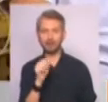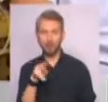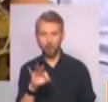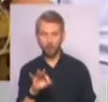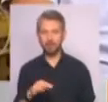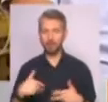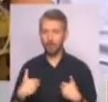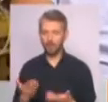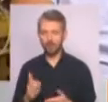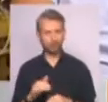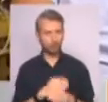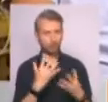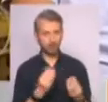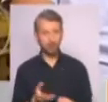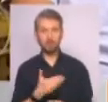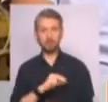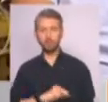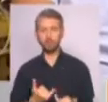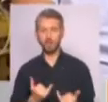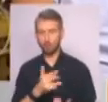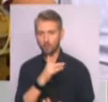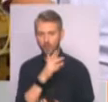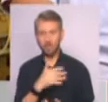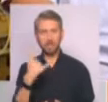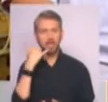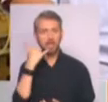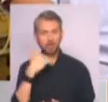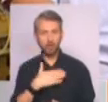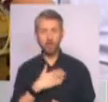дня. Ми працюємо у прямому ефірі. Нагадаю вам, телефон студії